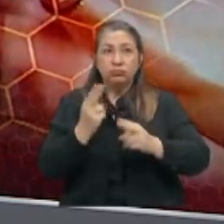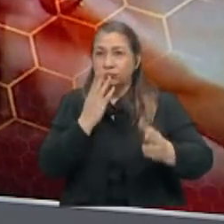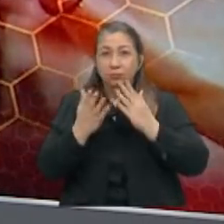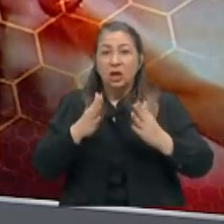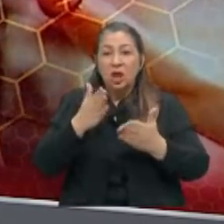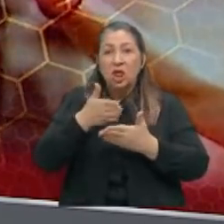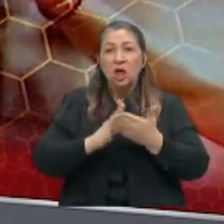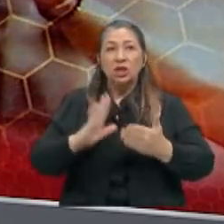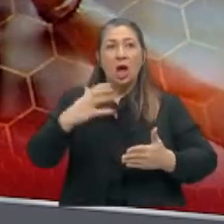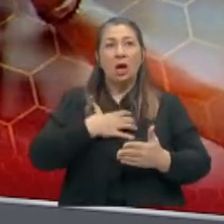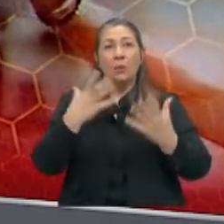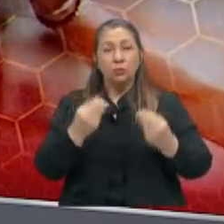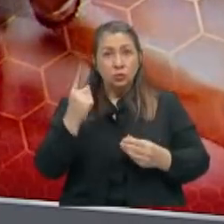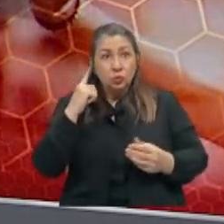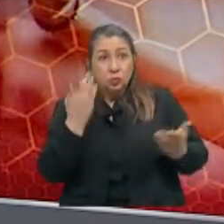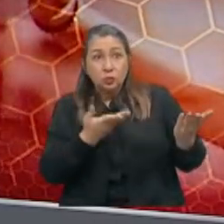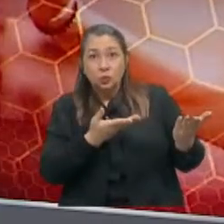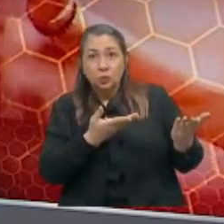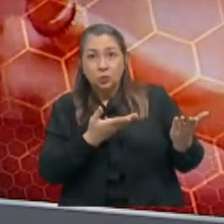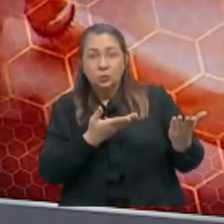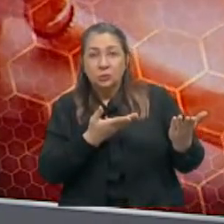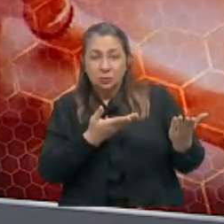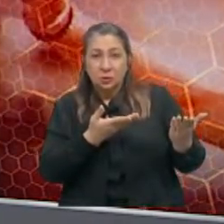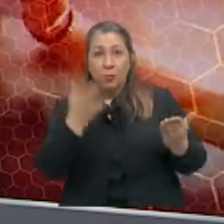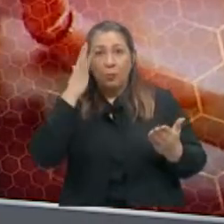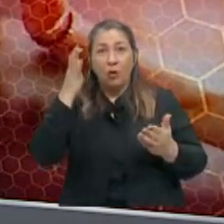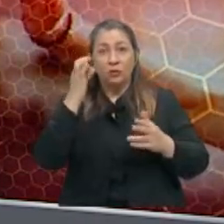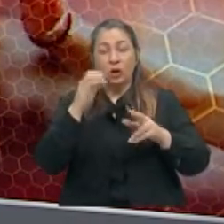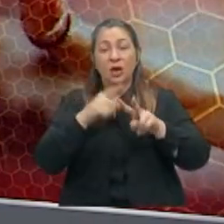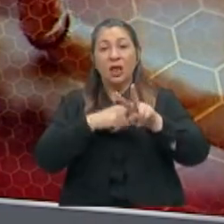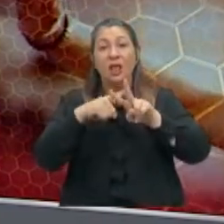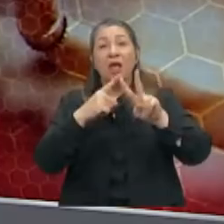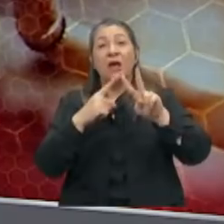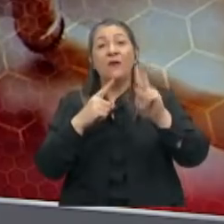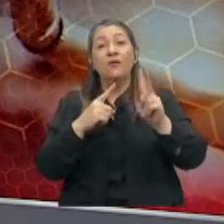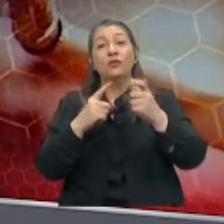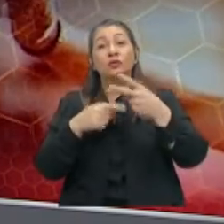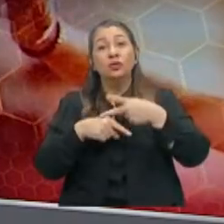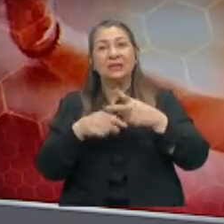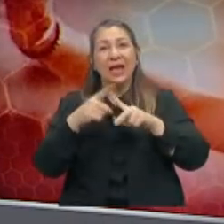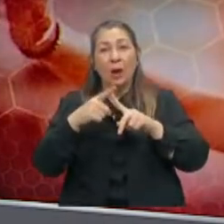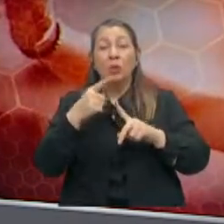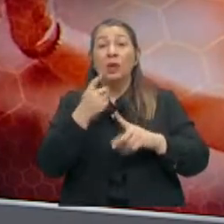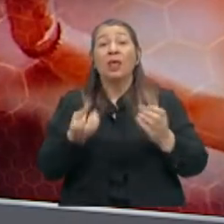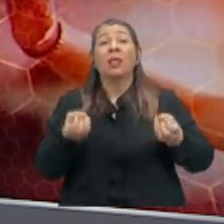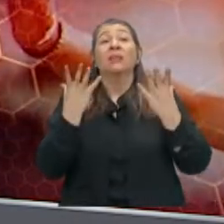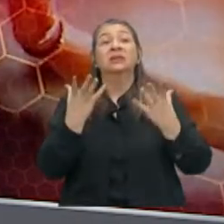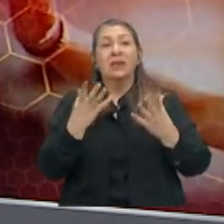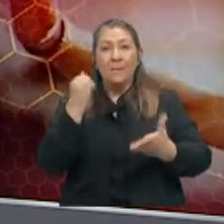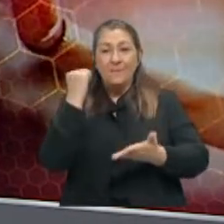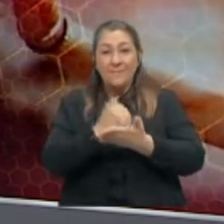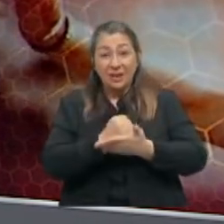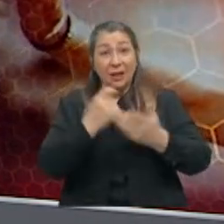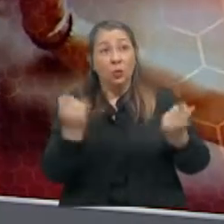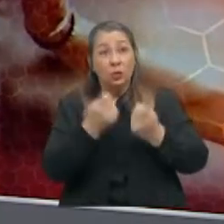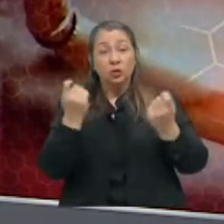piyasasının yarısına hakim olmuş. Duydunuz. Profesör Yavuz Tekelioğlu diyor ki yetmez. Patent işleriyle